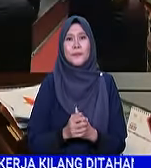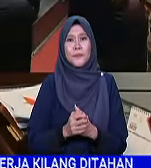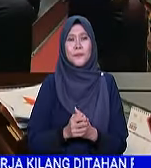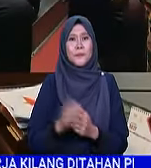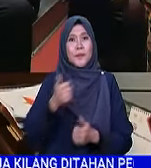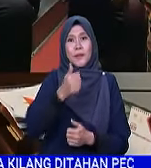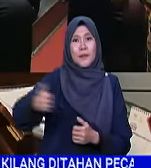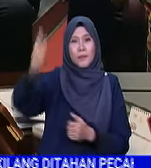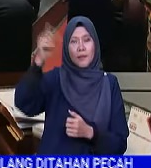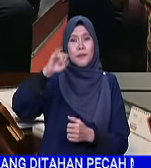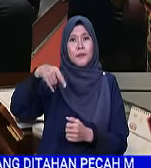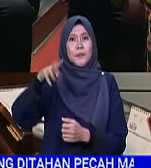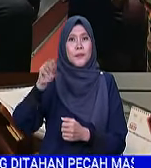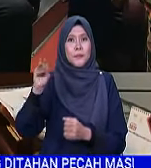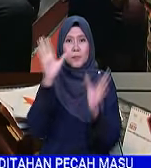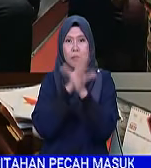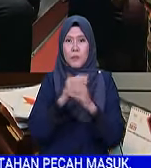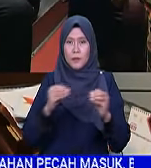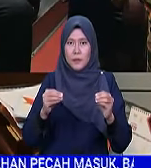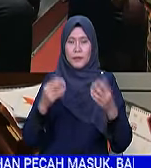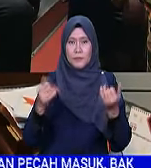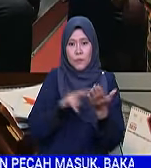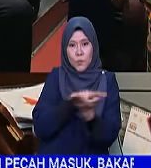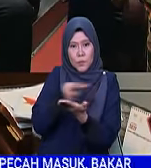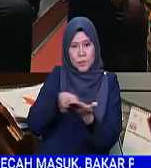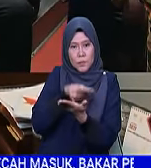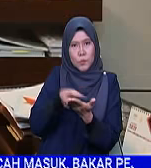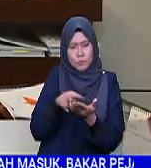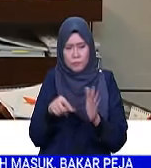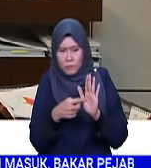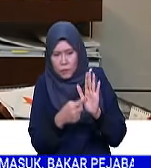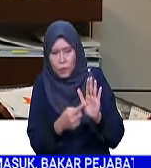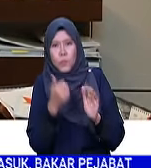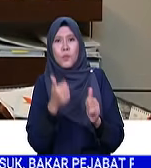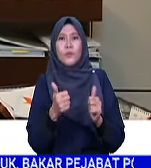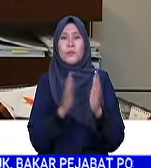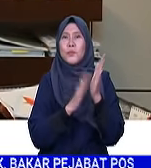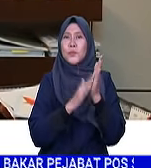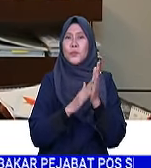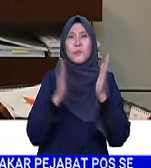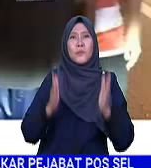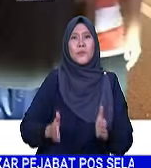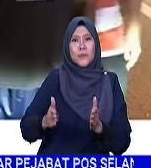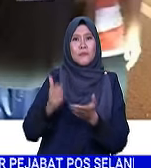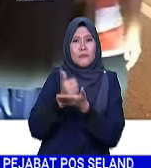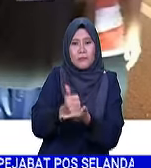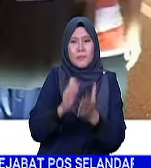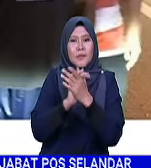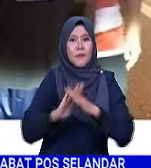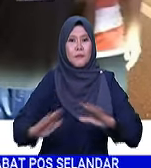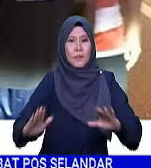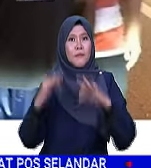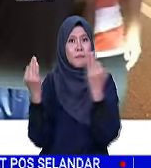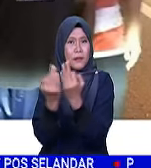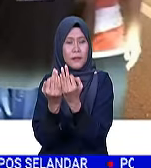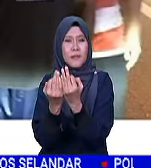Pengarah JPBM Sarawak, Kirudin Rahman, dalam satu rakaman video memuji tindakan awal beberapa individu yang menyelamatkan keluarga